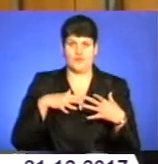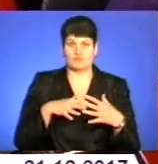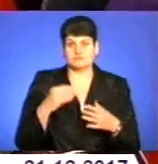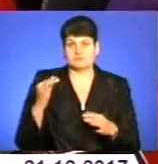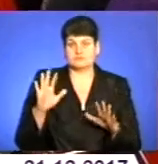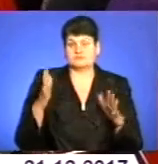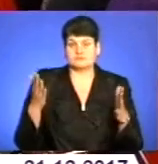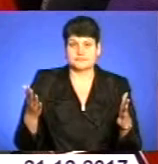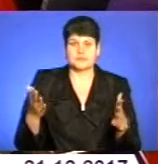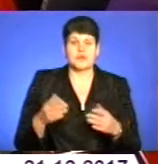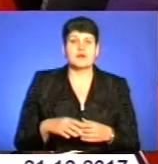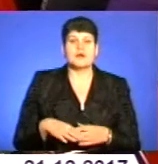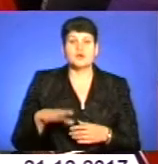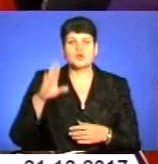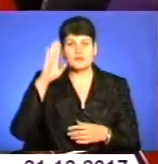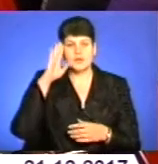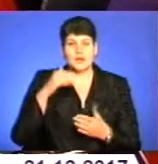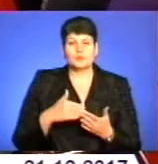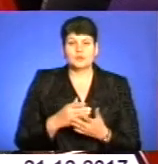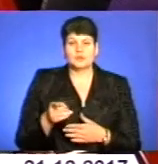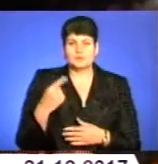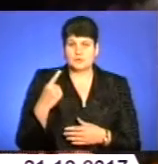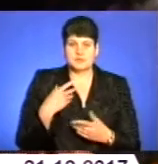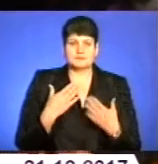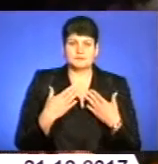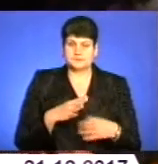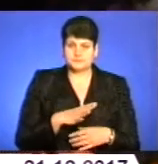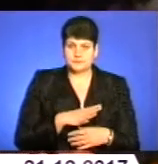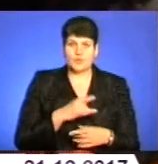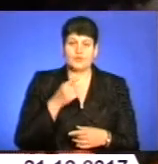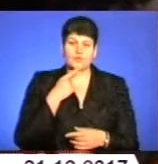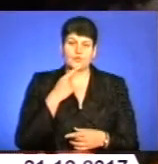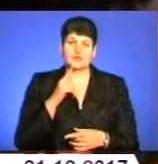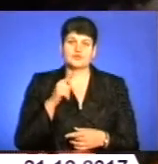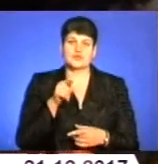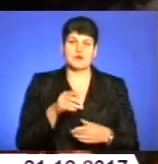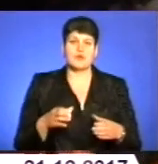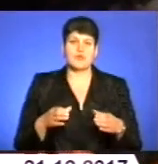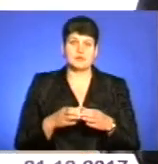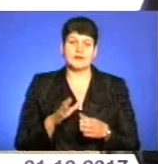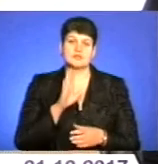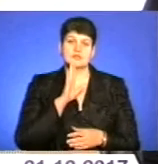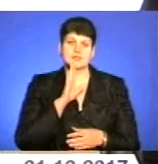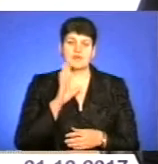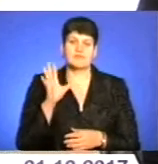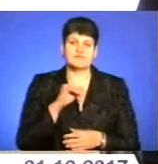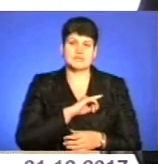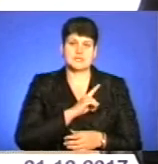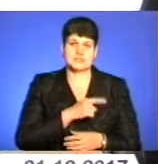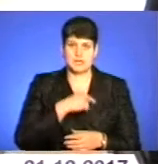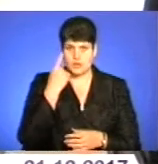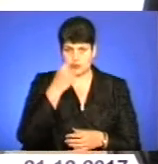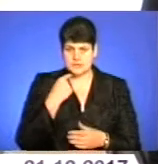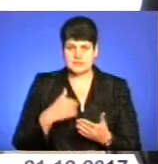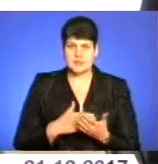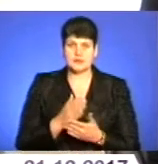склався. Чоловіки-політики Тернопільщини, з якими нам вдалося поспілкуватися, стверджують, що їх колеги-жінки усі сильні особистості і за